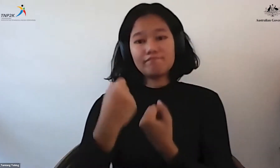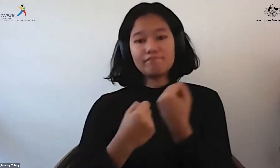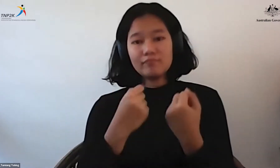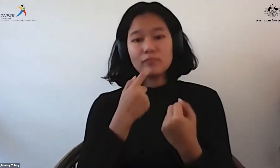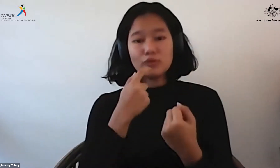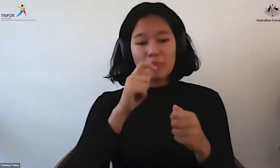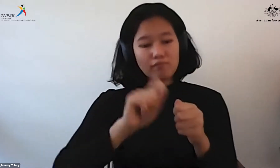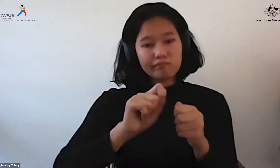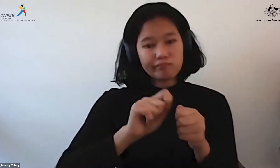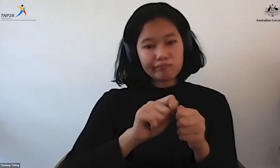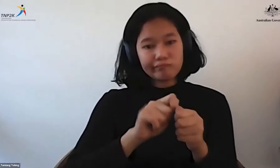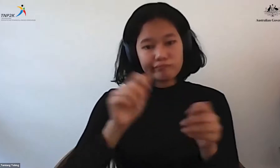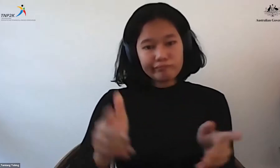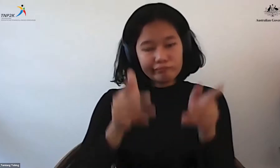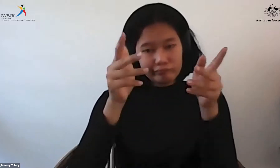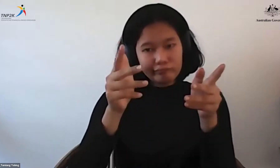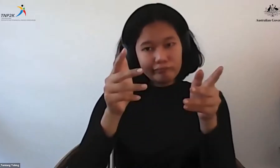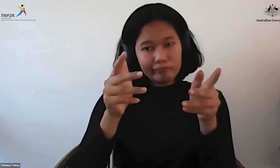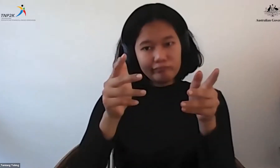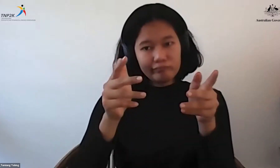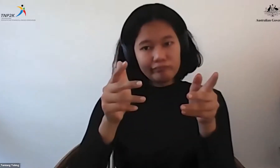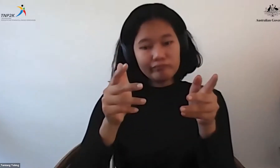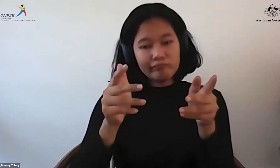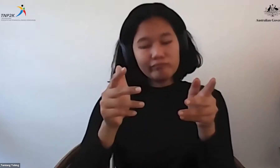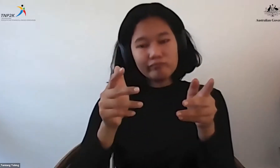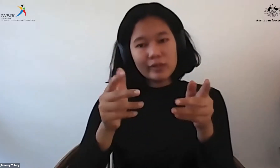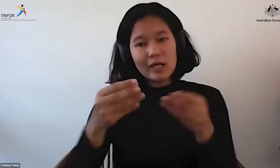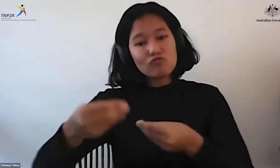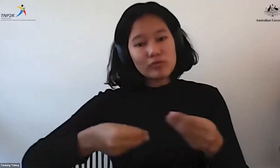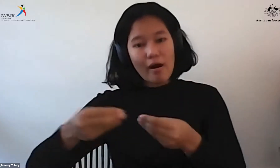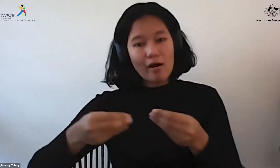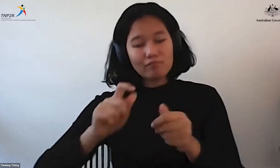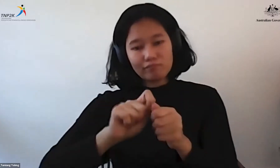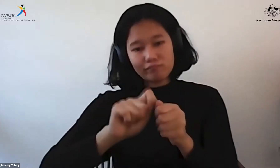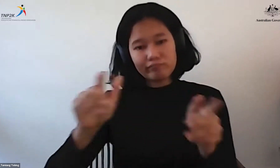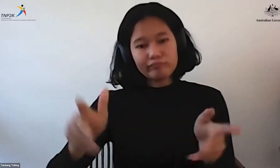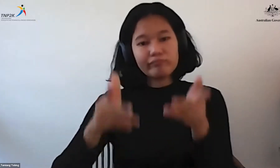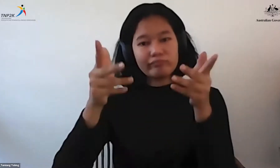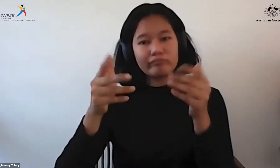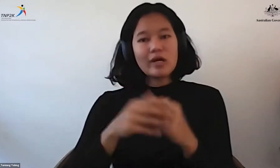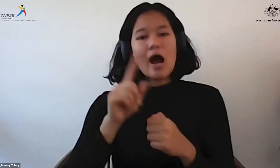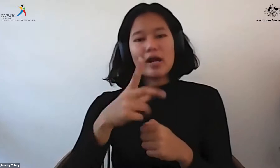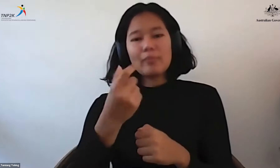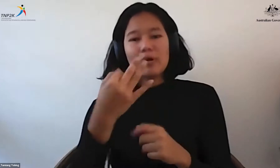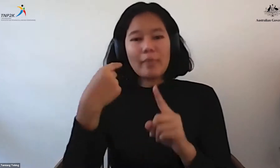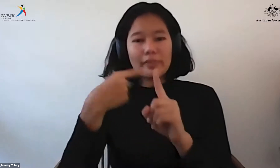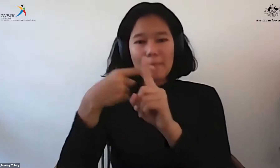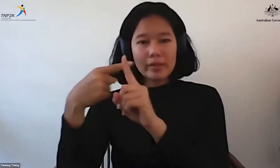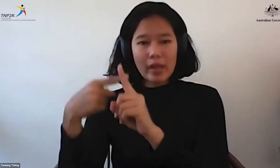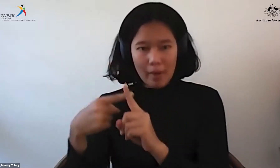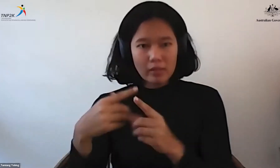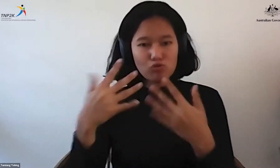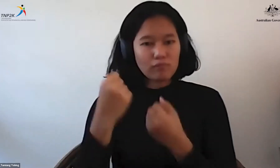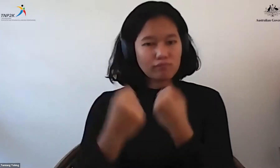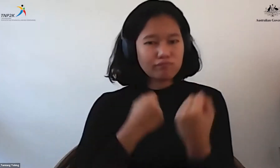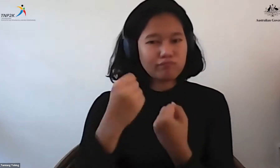ya, mereka sudah dalam kondisi perbaikan usaha mereka. Berbagai improvisasi telah dilakukan,